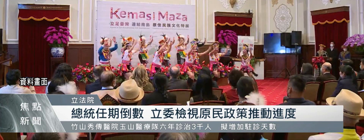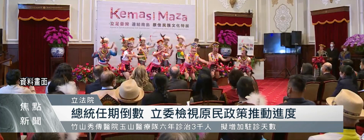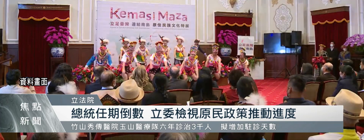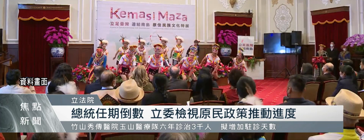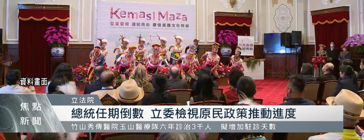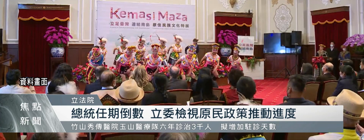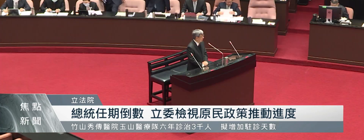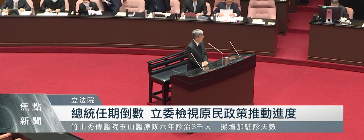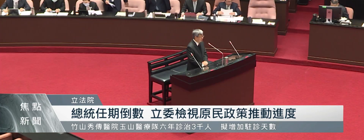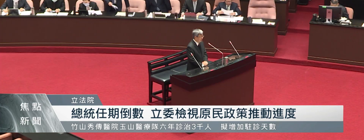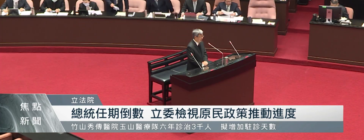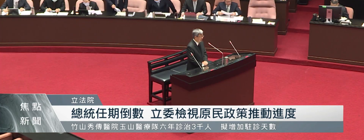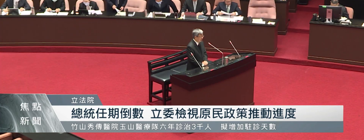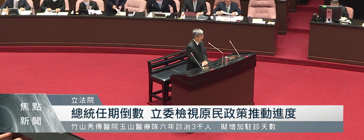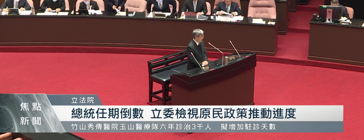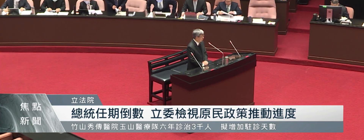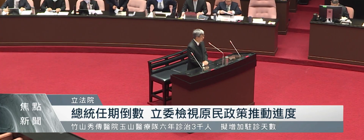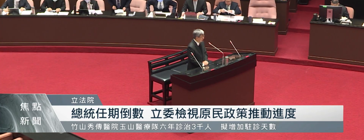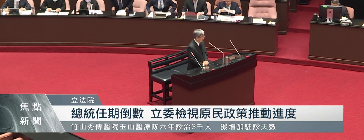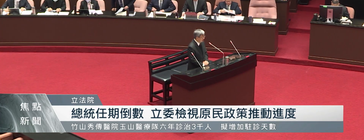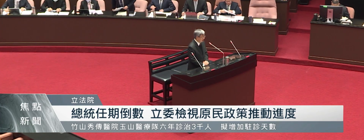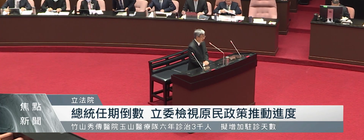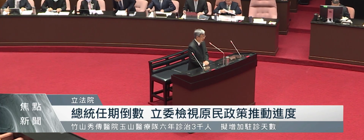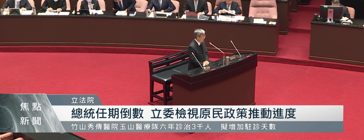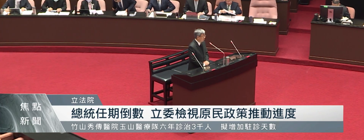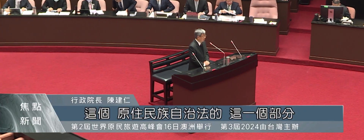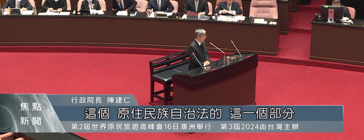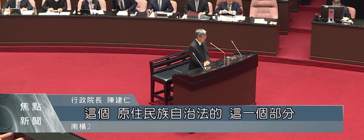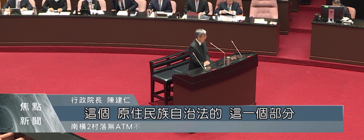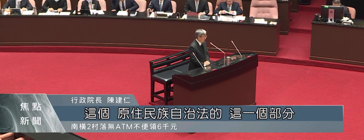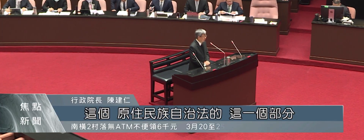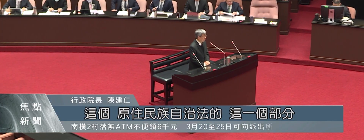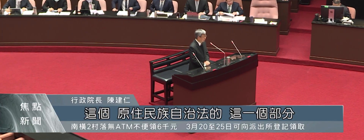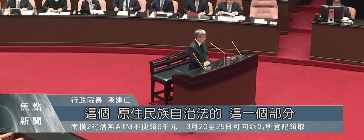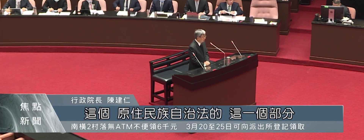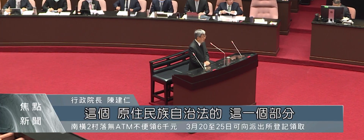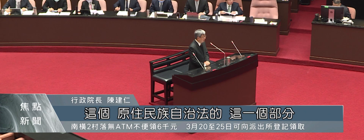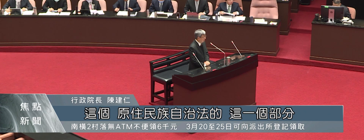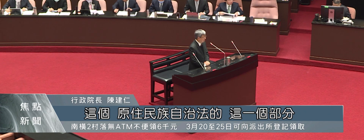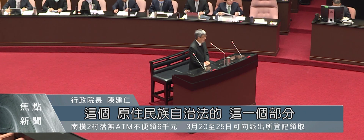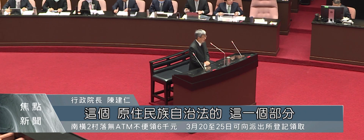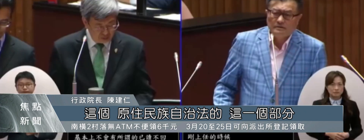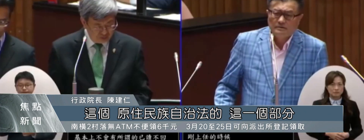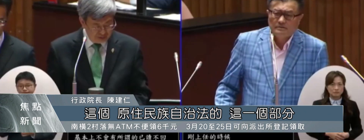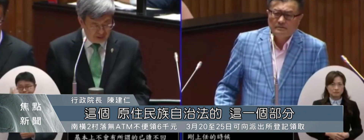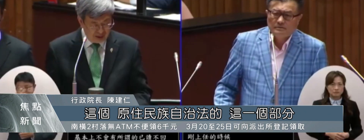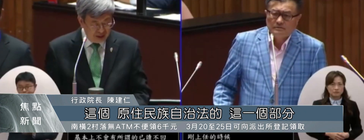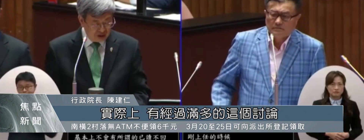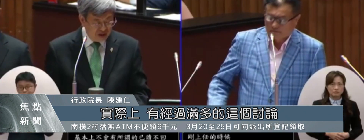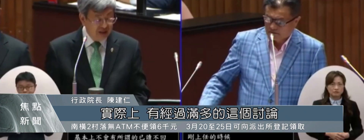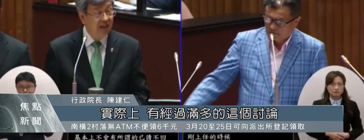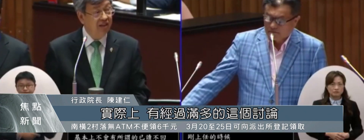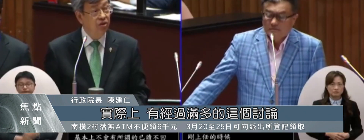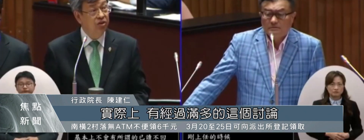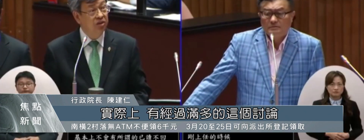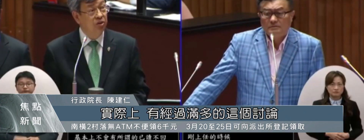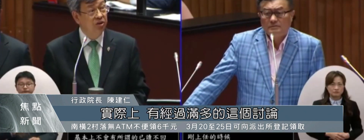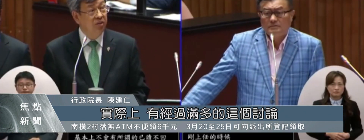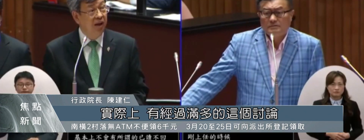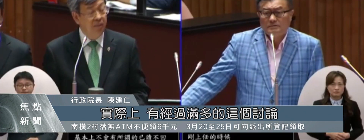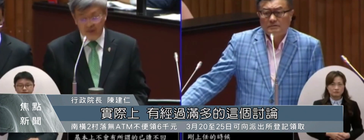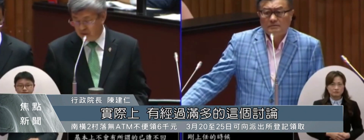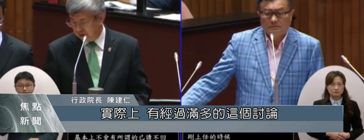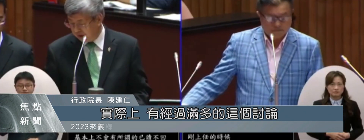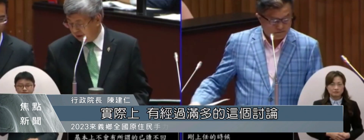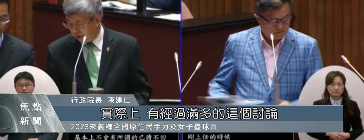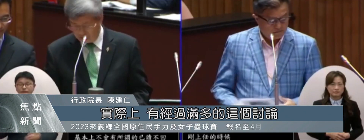动进度为何，又成了立法院质询焦点。 这个原住民族自治法的这一个部分哈，实际上有经过